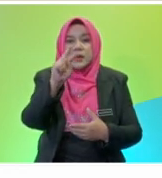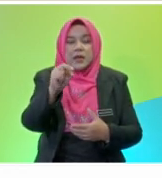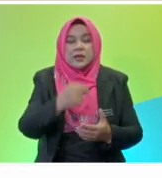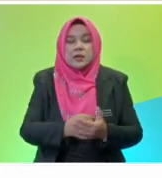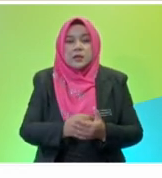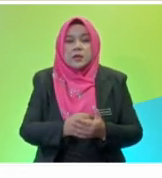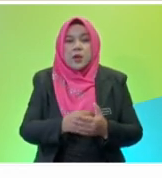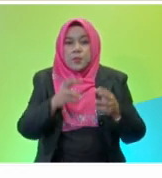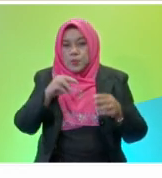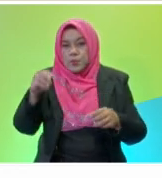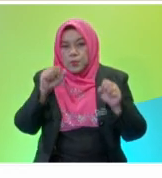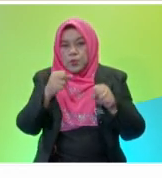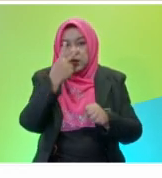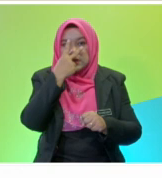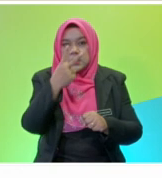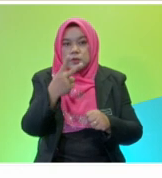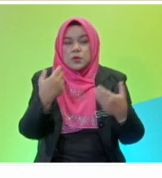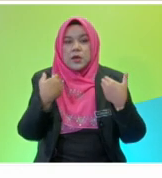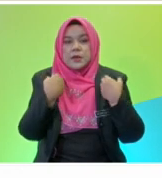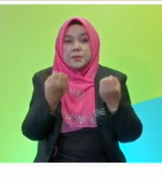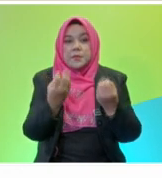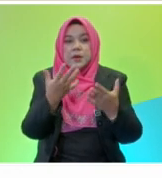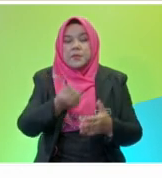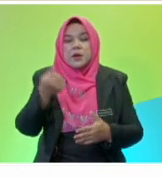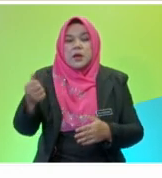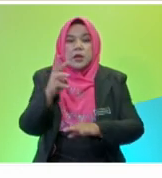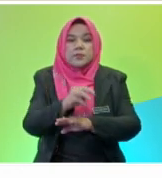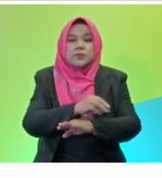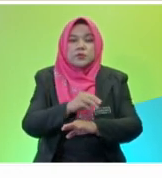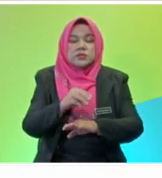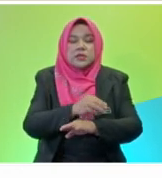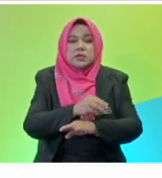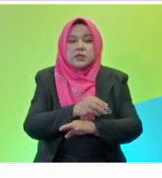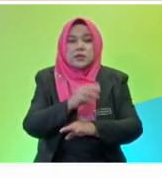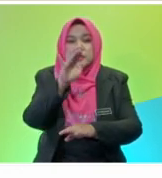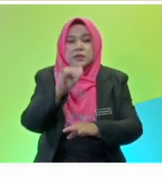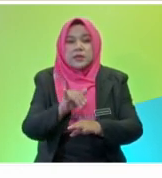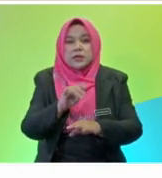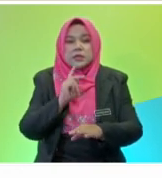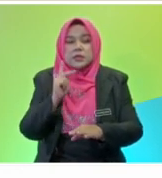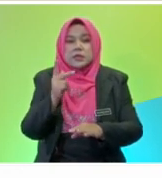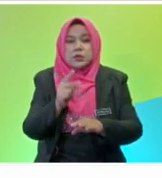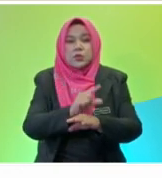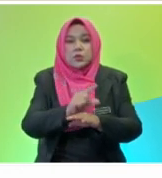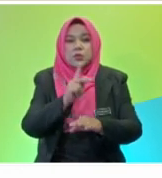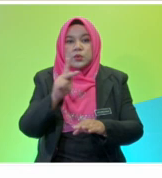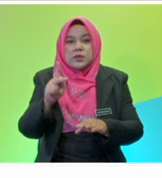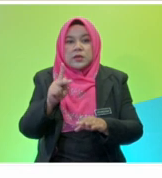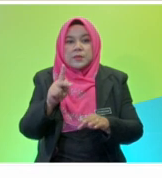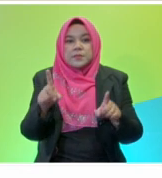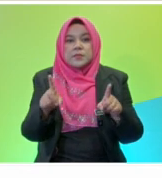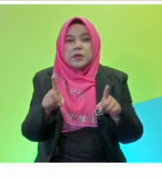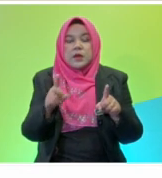di ada beberapa alat musik yang menggabungkan untuk dijadikan satu sambo gamelan